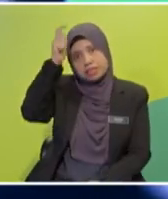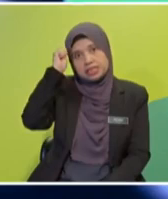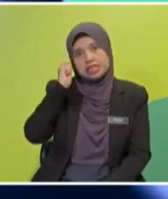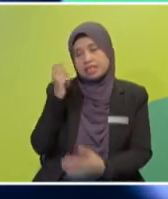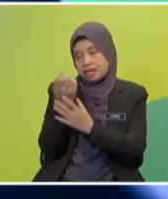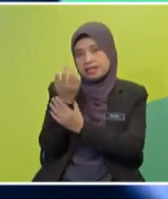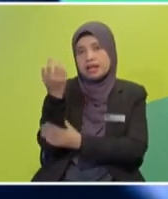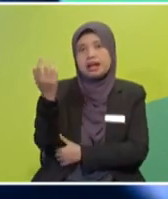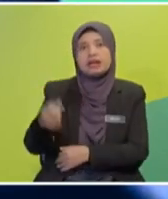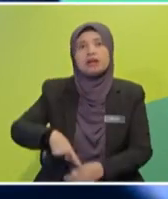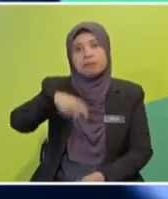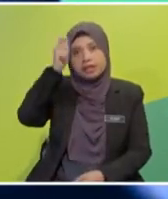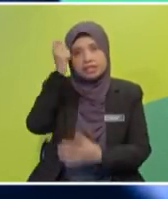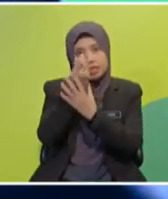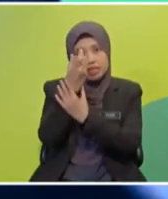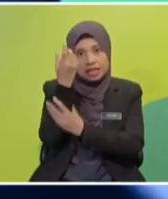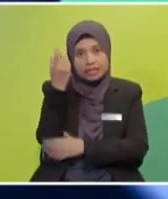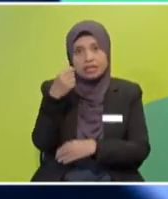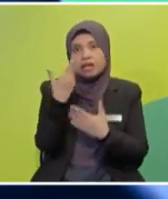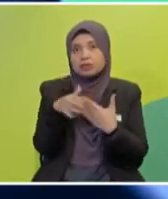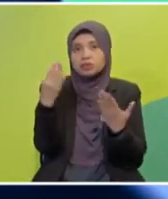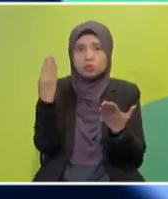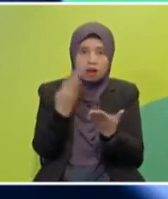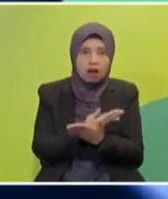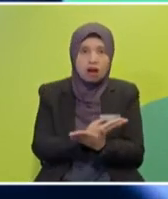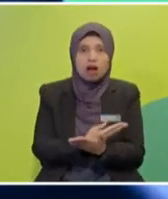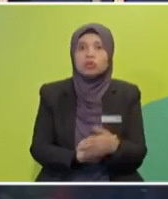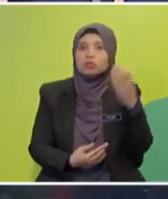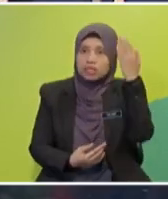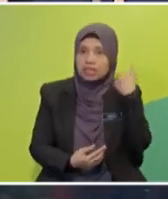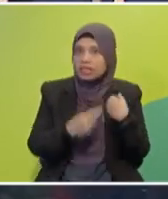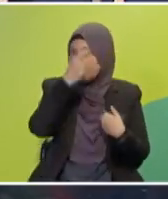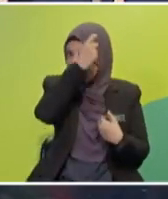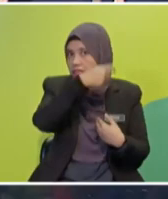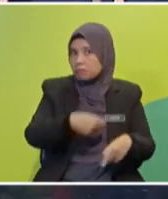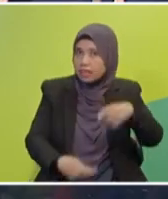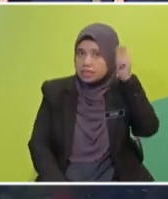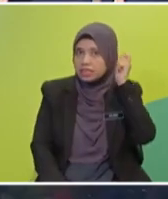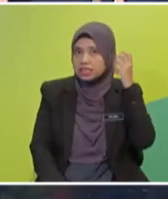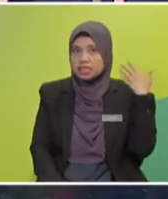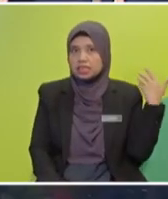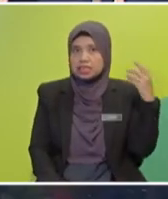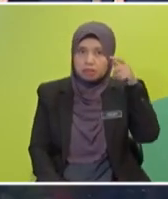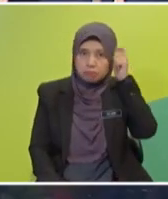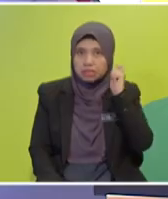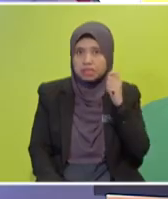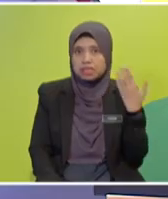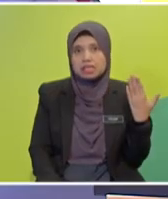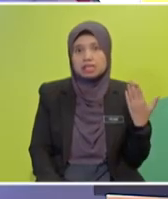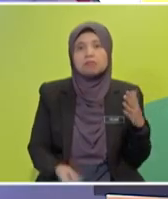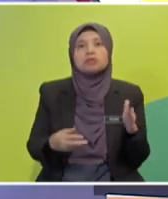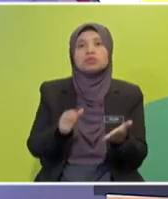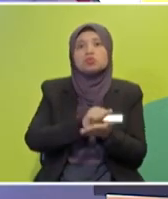kiri. Okey, macam tu. Okey, boleh faham? Okey, seterusnya menggosok